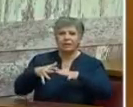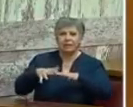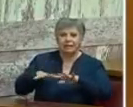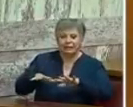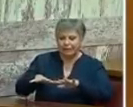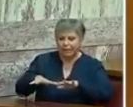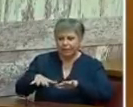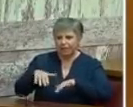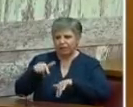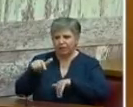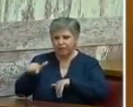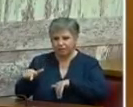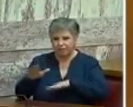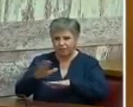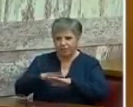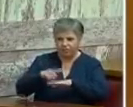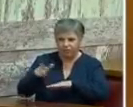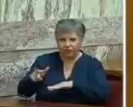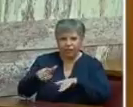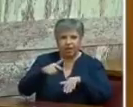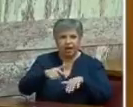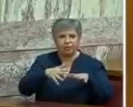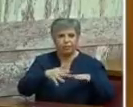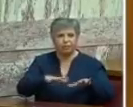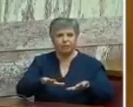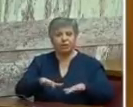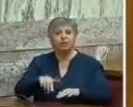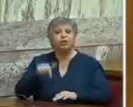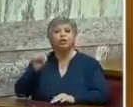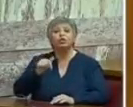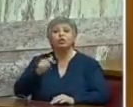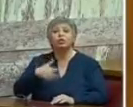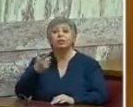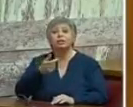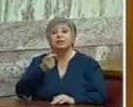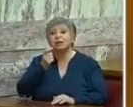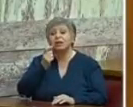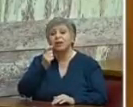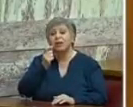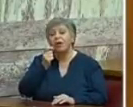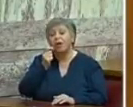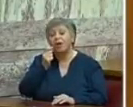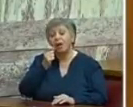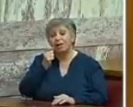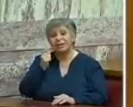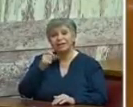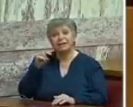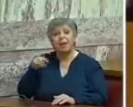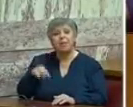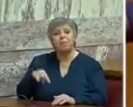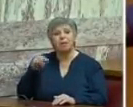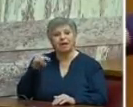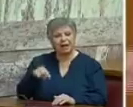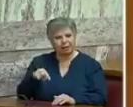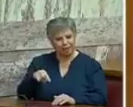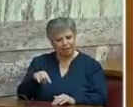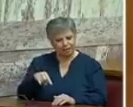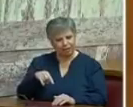άμα το πάμε με τους συγγενείς, τότε ο κύριος Πικραμένος, λόγω του πατέρα του, είναι απριόρι ένοχος. Γι' αυτό λοιπόν άστε τις συγγενείς κατά μέρος.